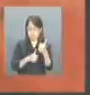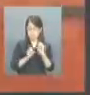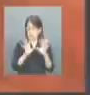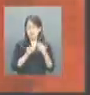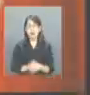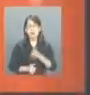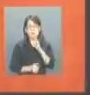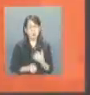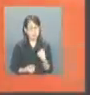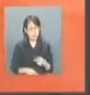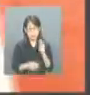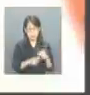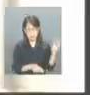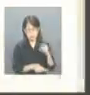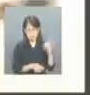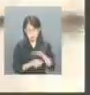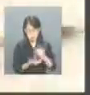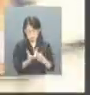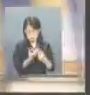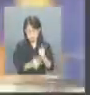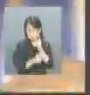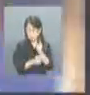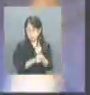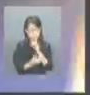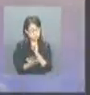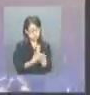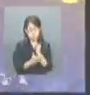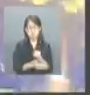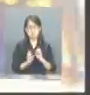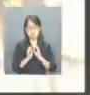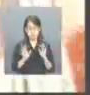ผู้มีสิทธิ์เลือกตั้งนอกราชอาณาจักรได้อีกด้วย